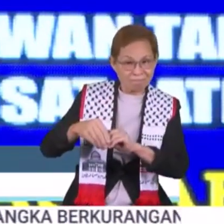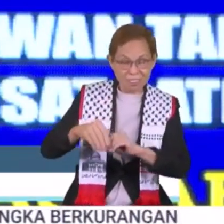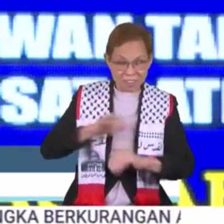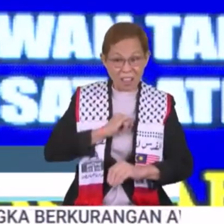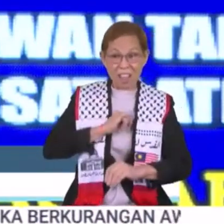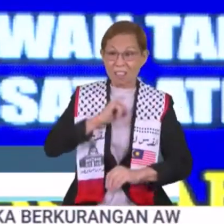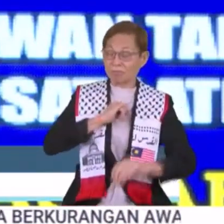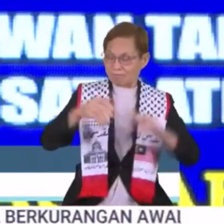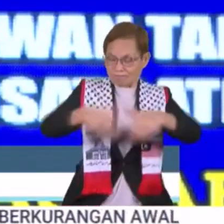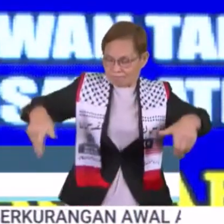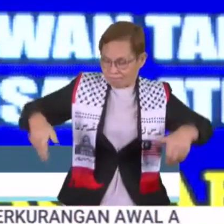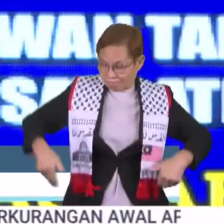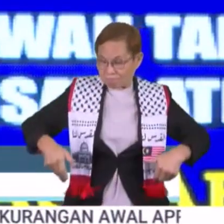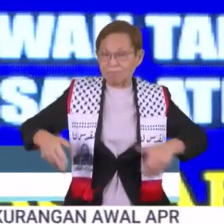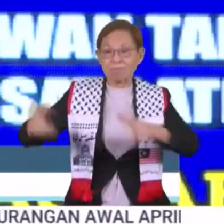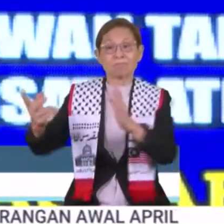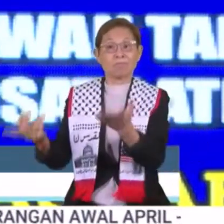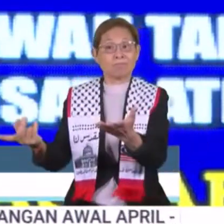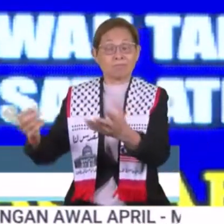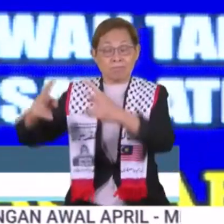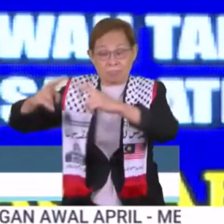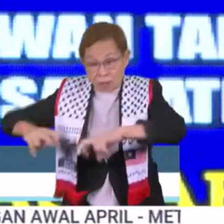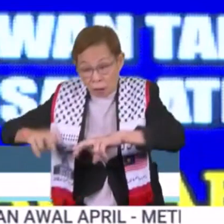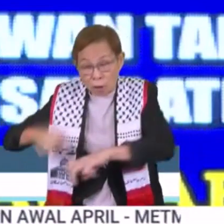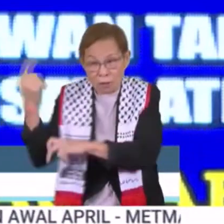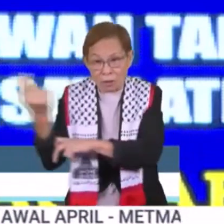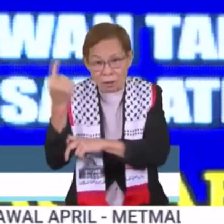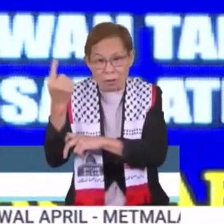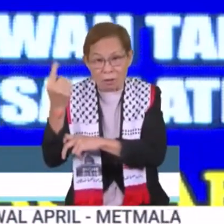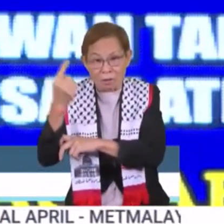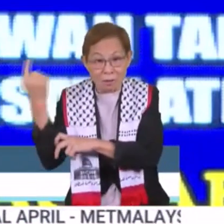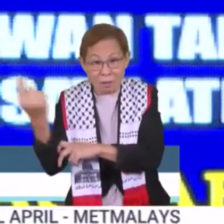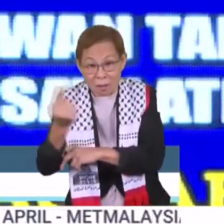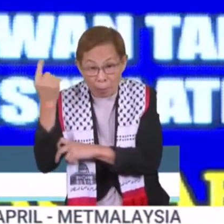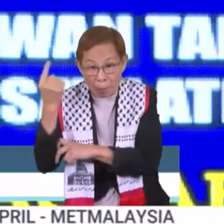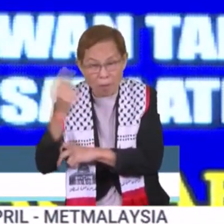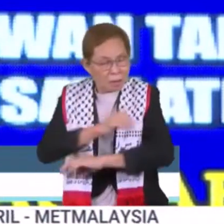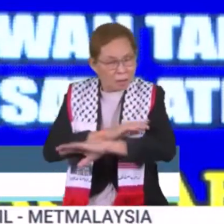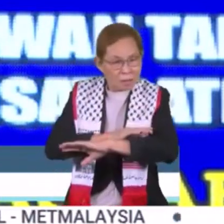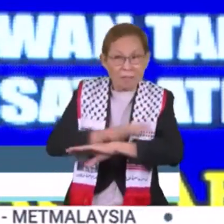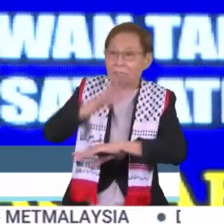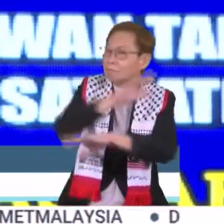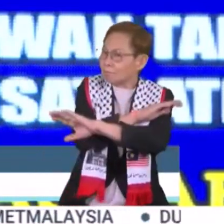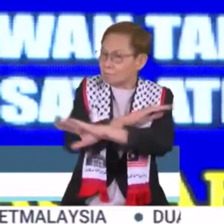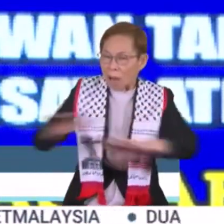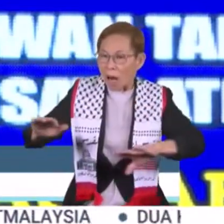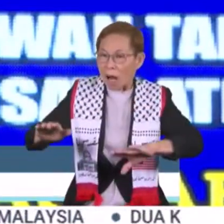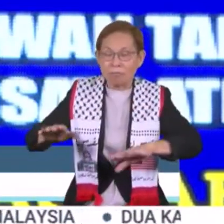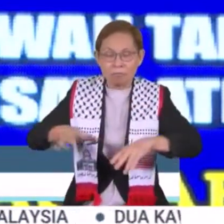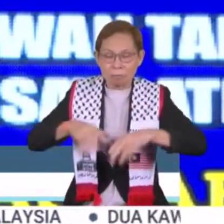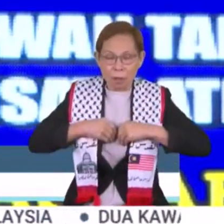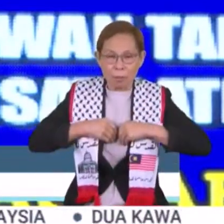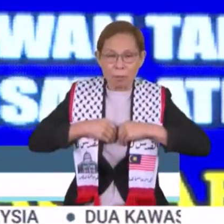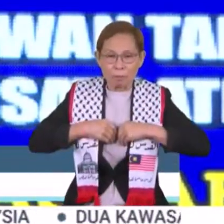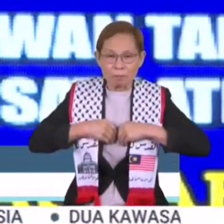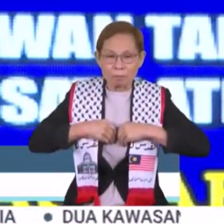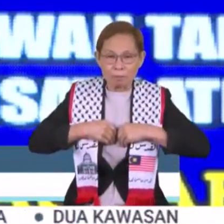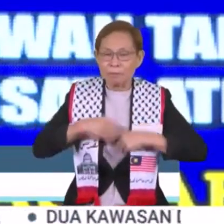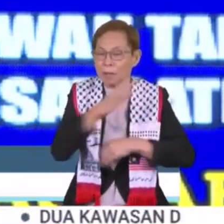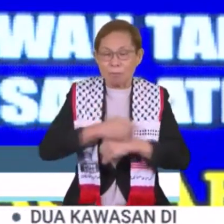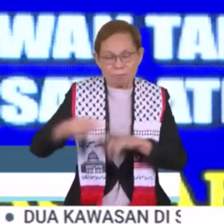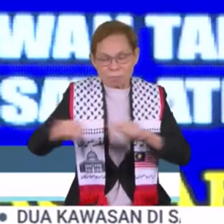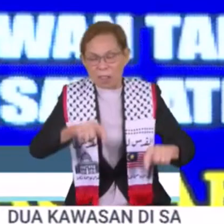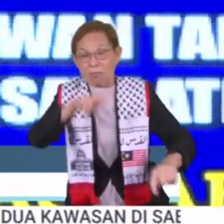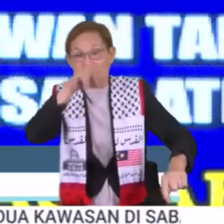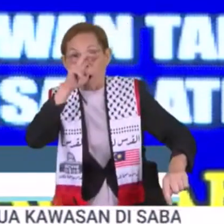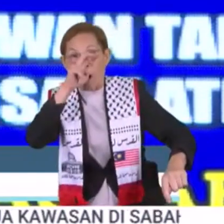urusan persiasatan Tapi sentiasa mengza jangan tolak ansur selamatkan negara dan biar tindak